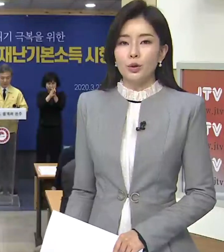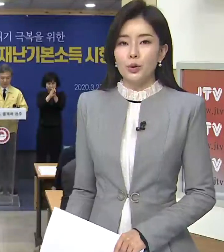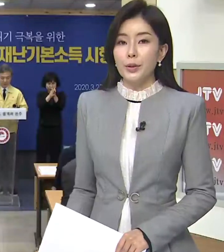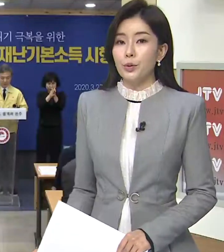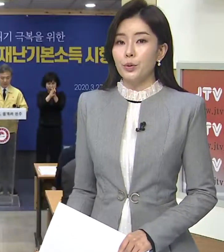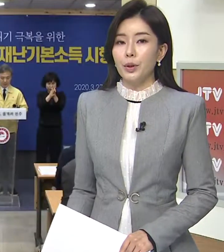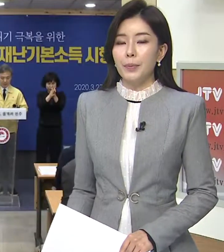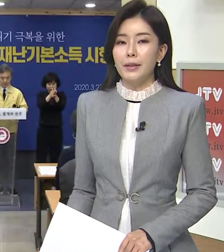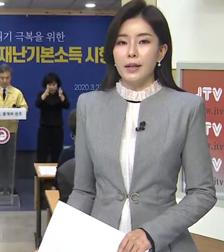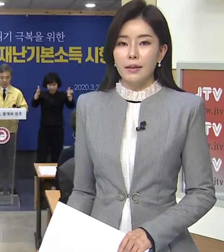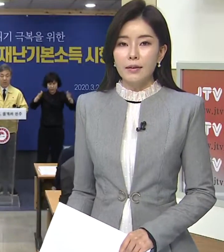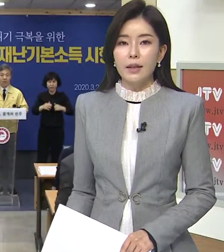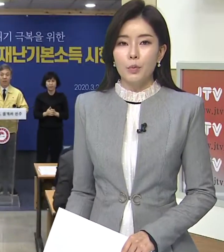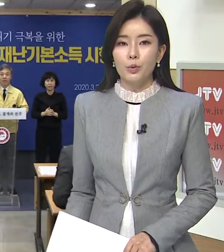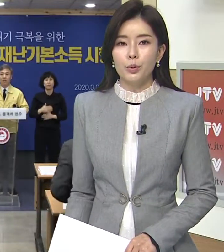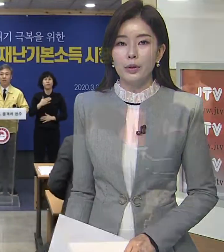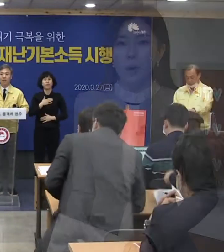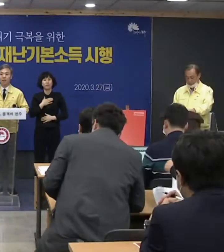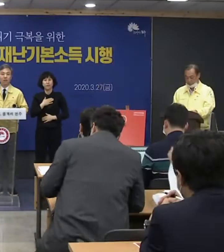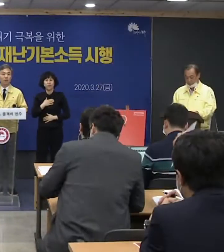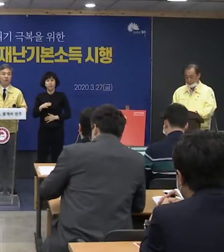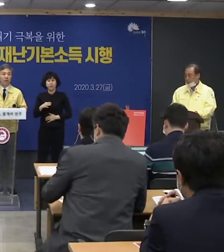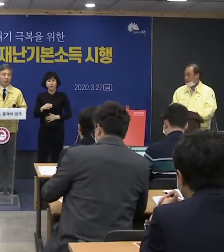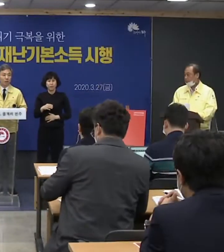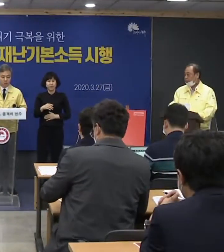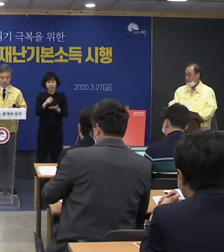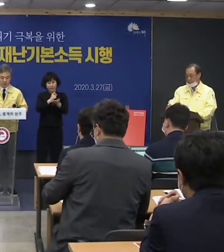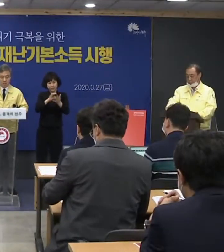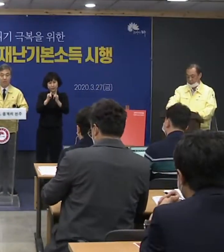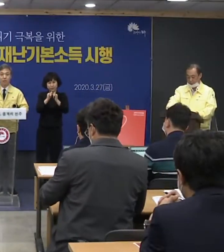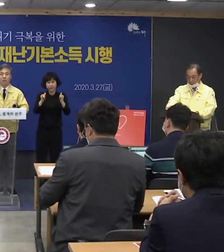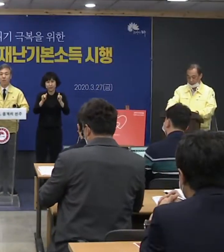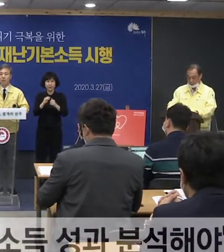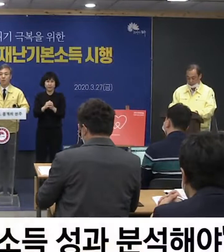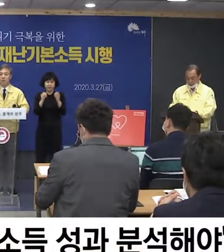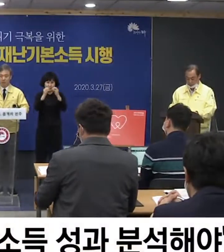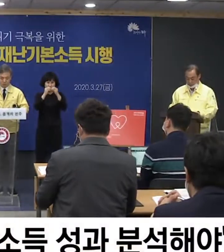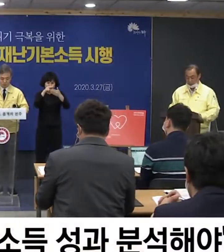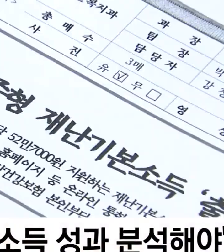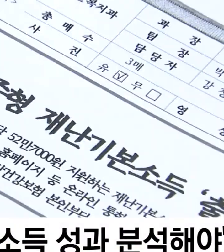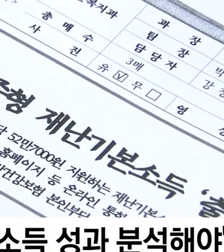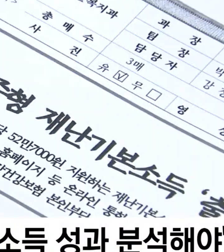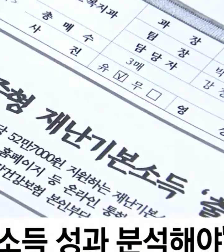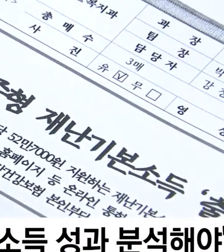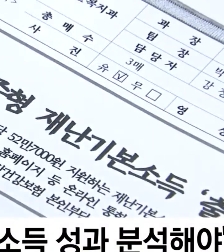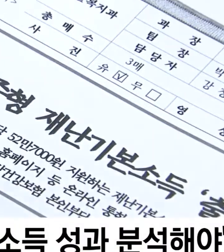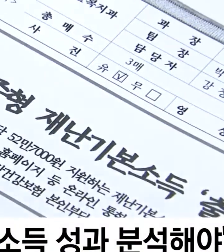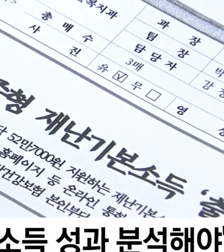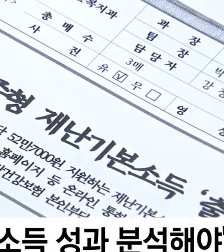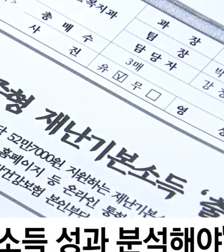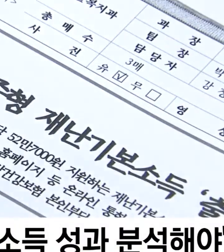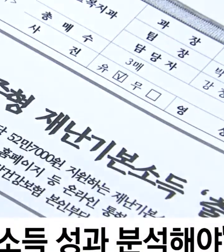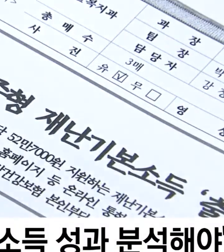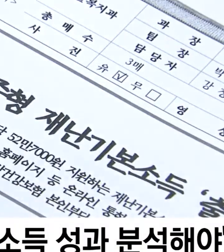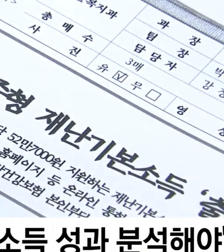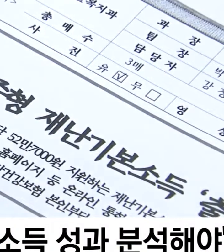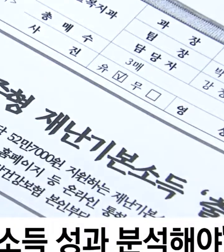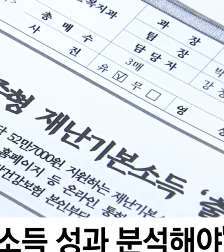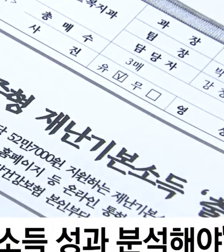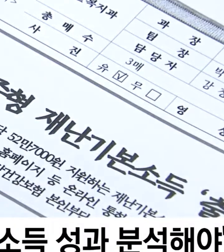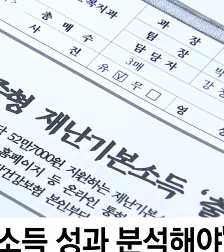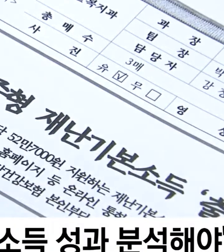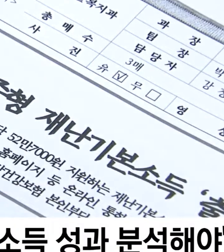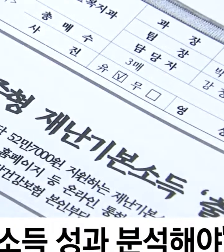전주시가 전국 최초로 도입한 재난기본소득 성과를 철저히 분석해야 한다는 주장이 나왔습니다. 전주시의회